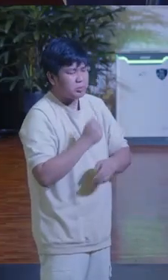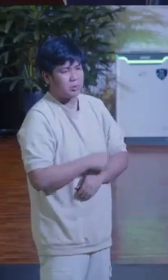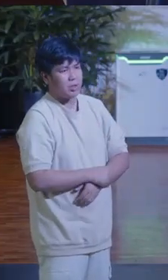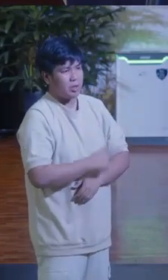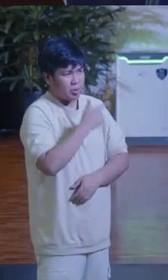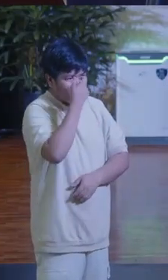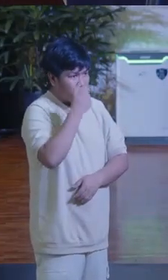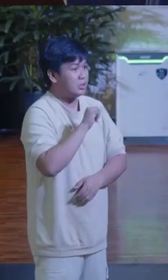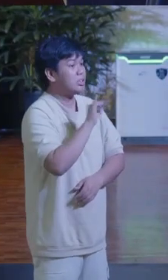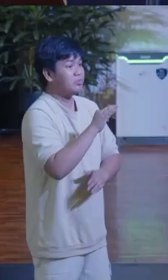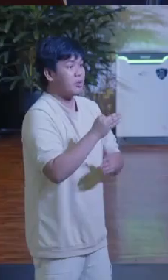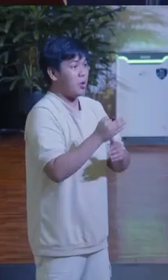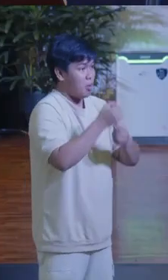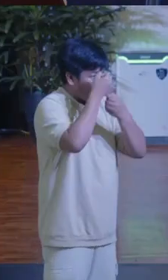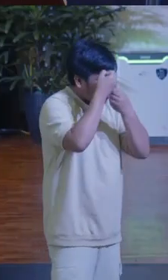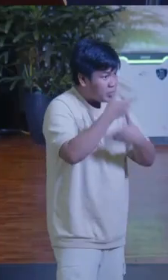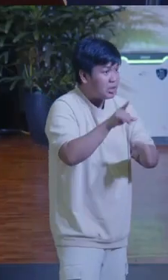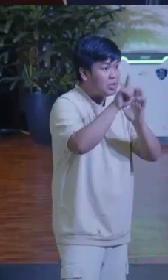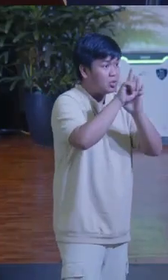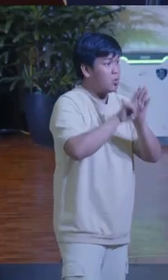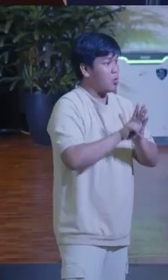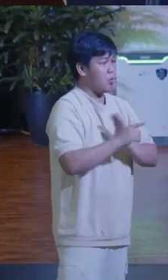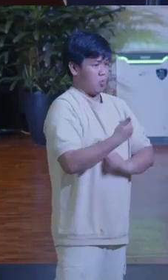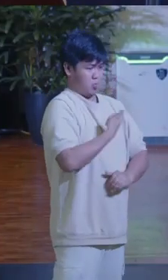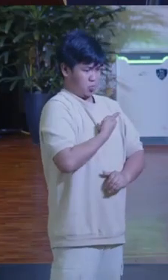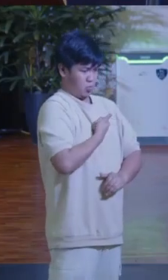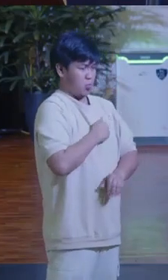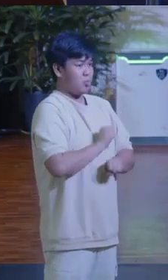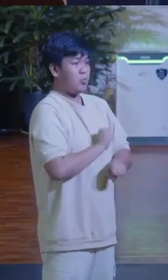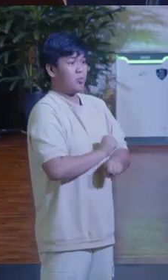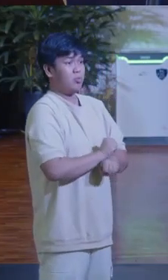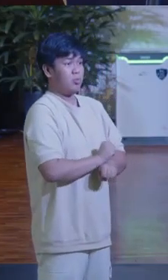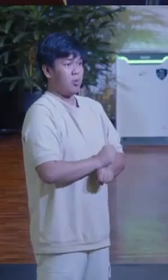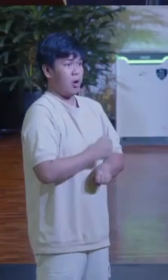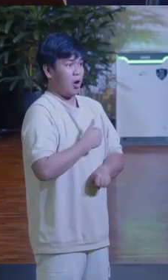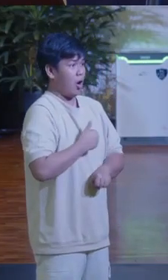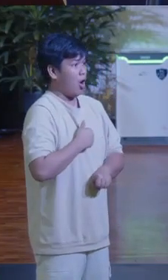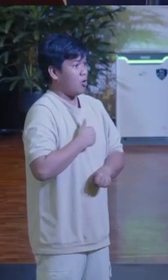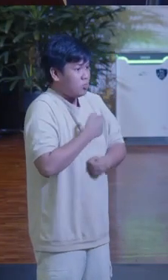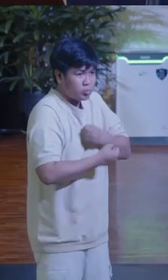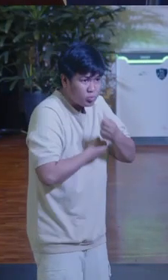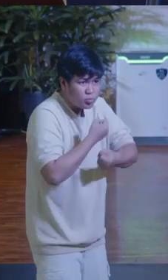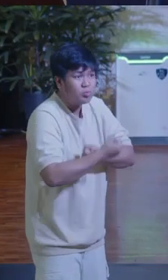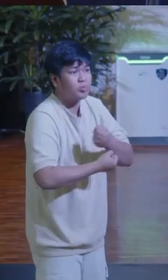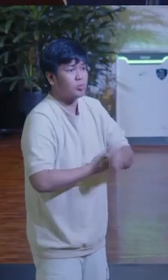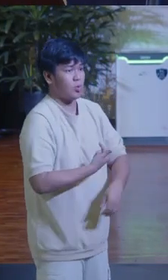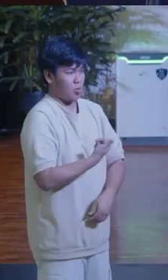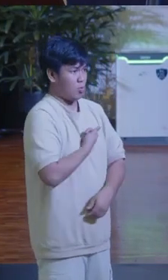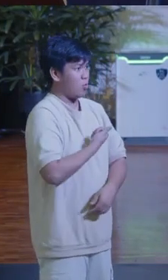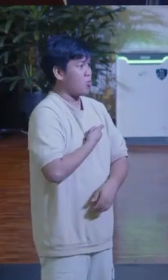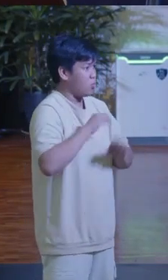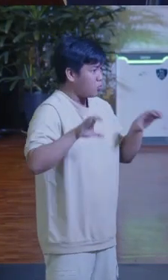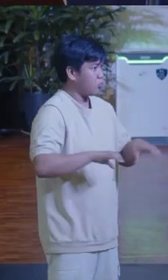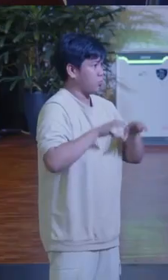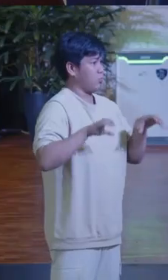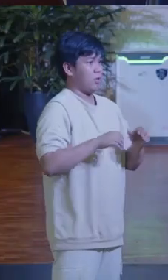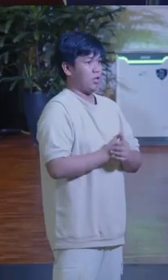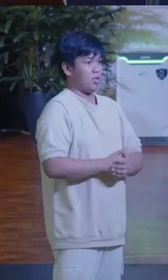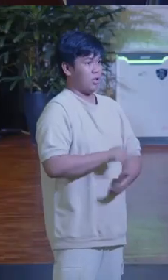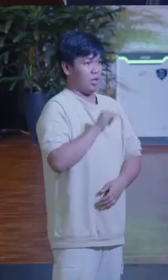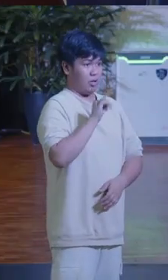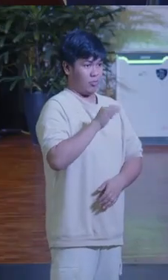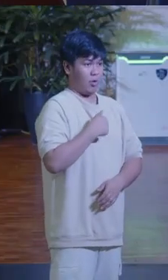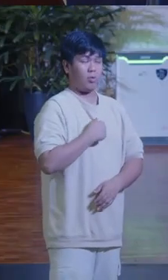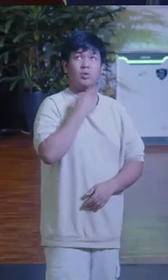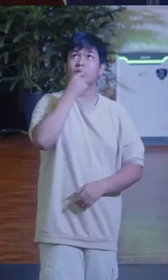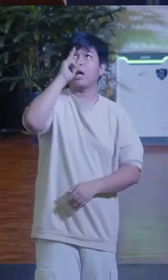Kasi pagka ganoon, kontrolado natin ang ating destiny. Yun ang ating pag-iisip eh. Kung meron akong pwedeng